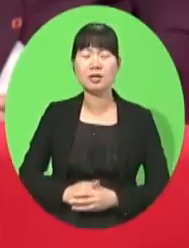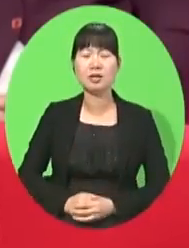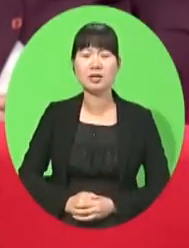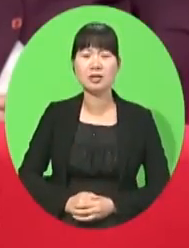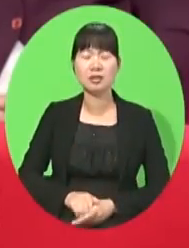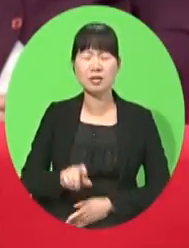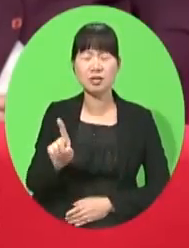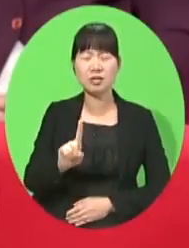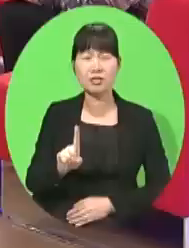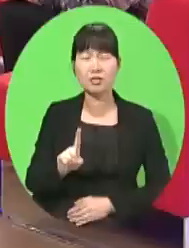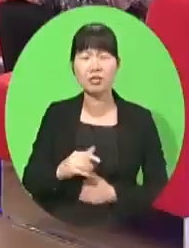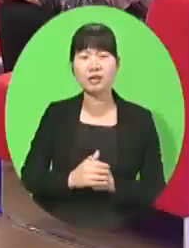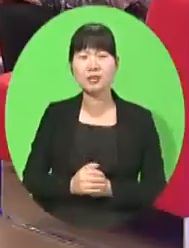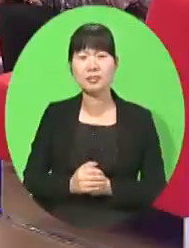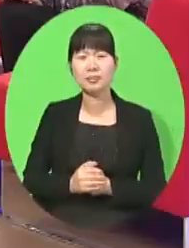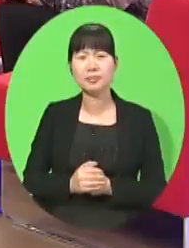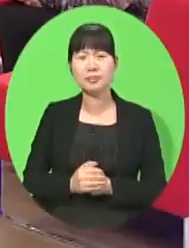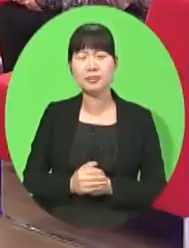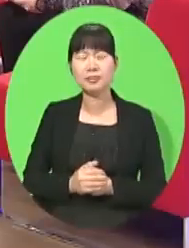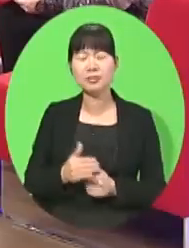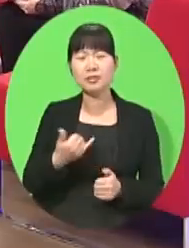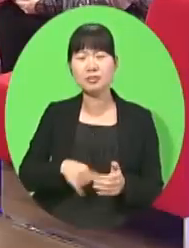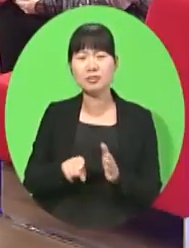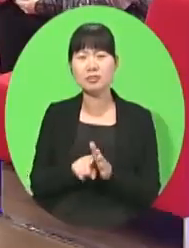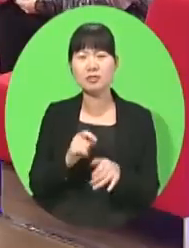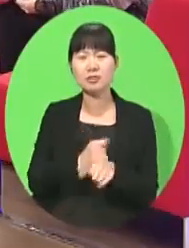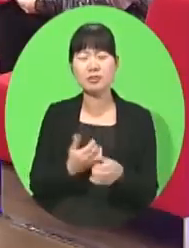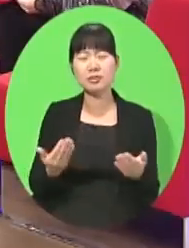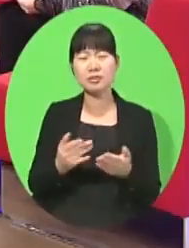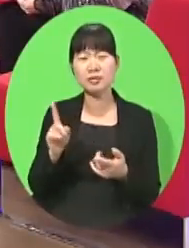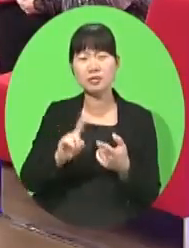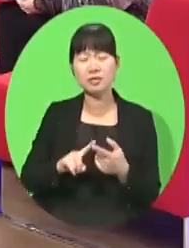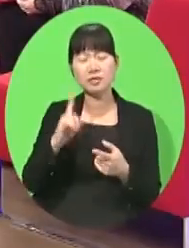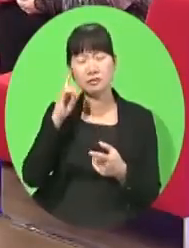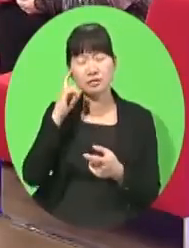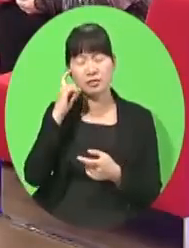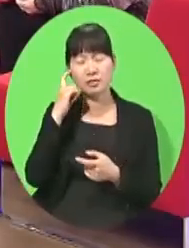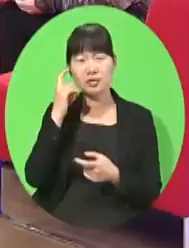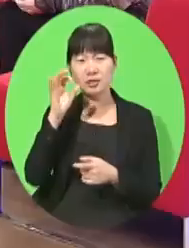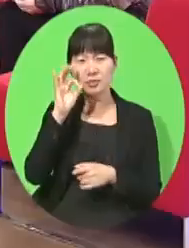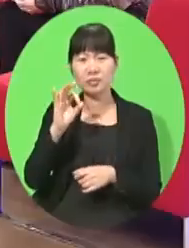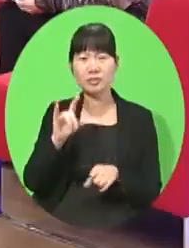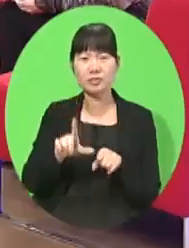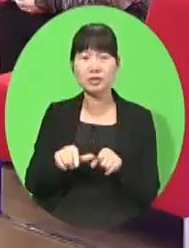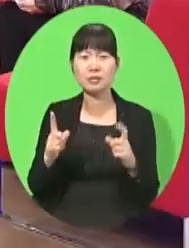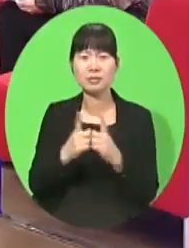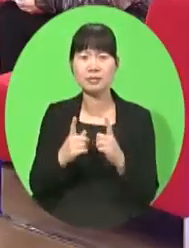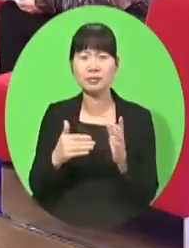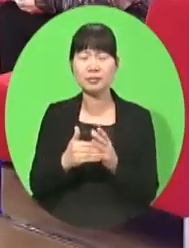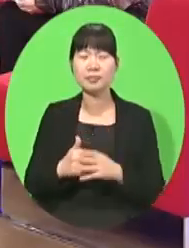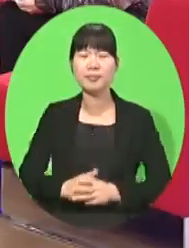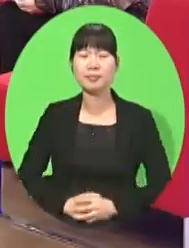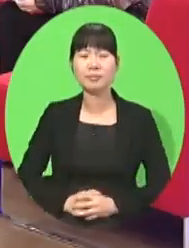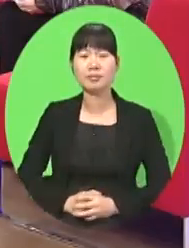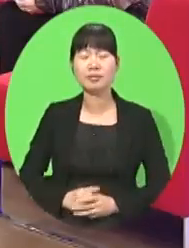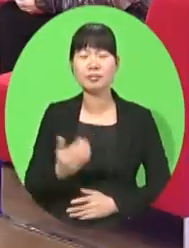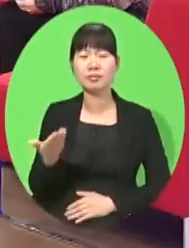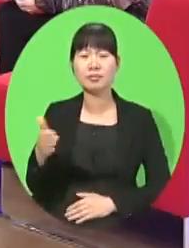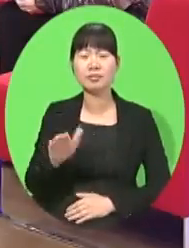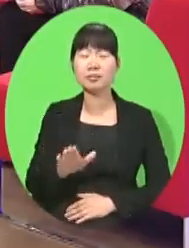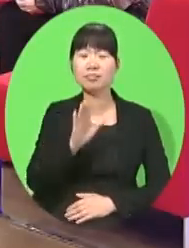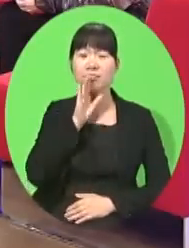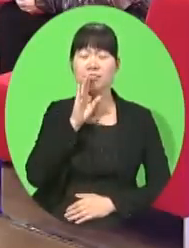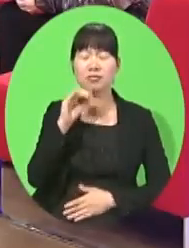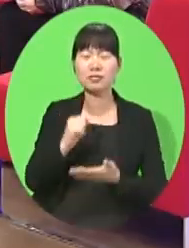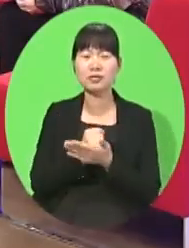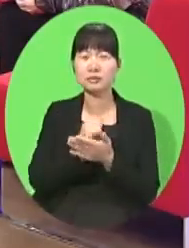그리고 어떤 좀이 아이들을 위해서 할수 있는 일이 뭔가에 대해서 생각하는 그런 계기가 됐고요. 그런데 정말